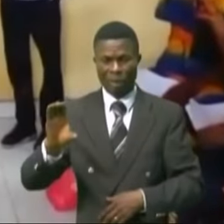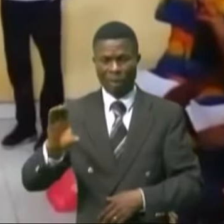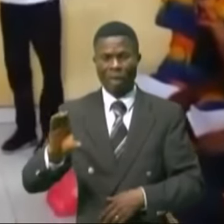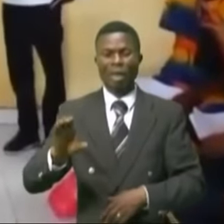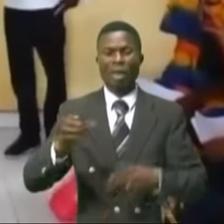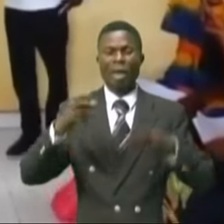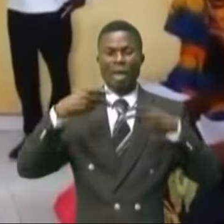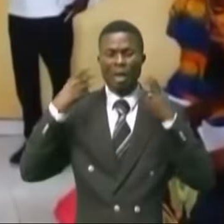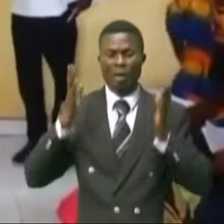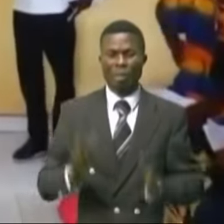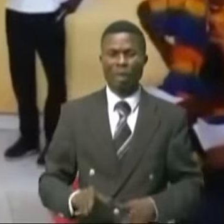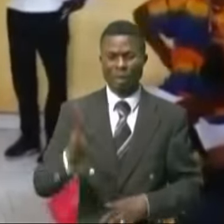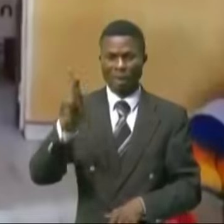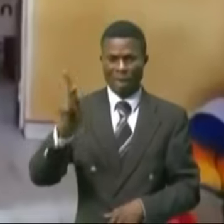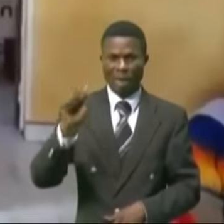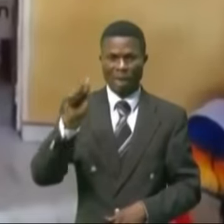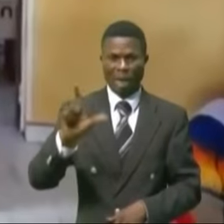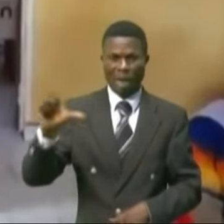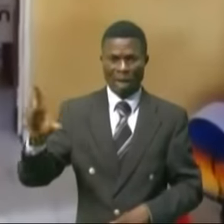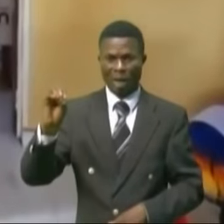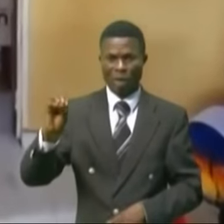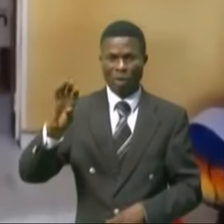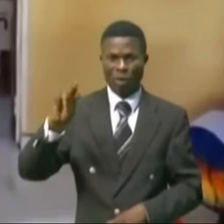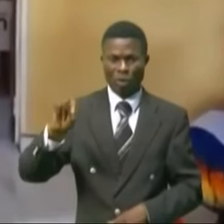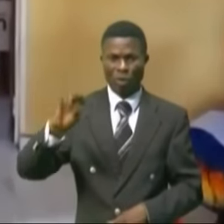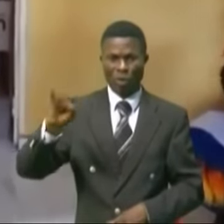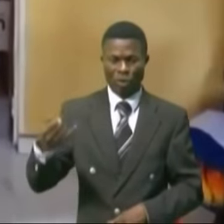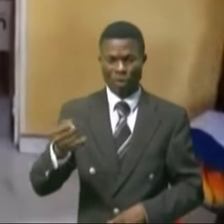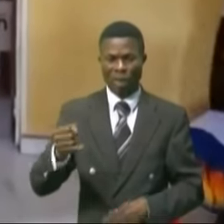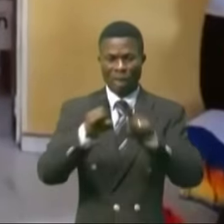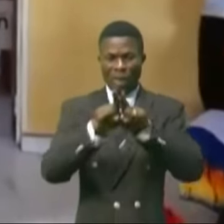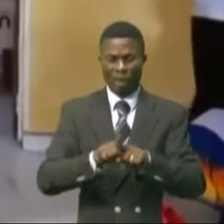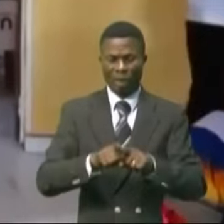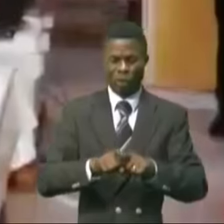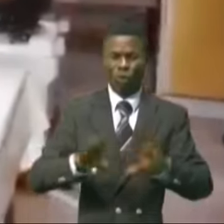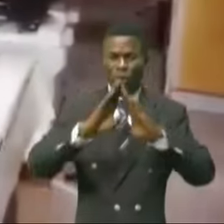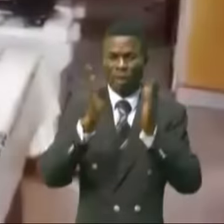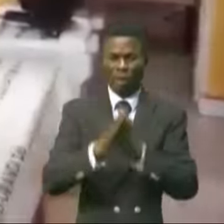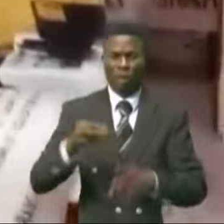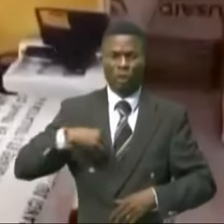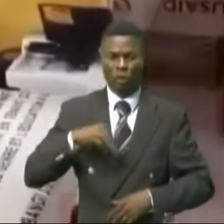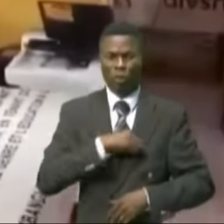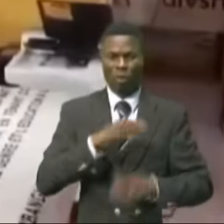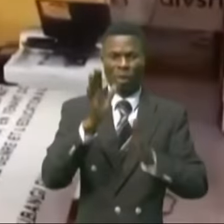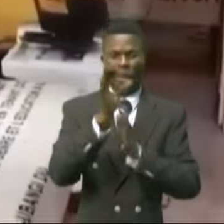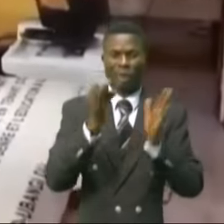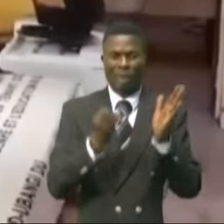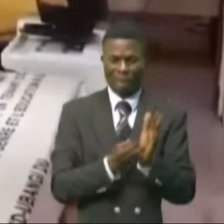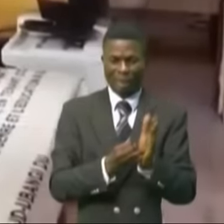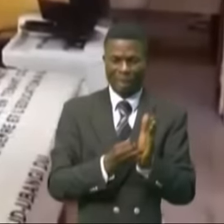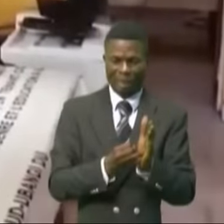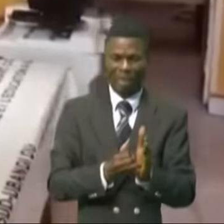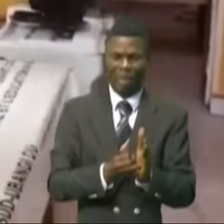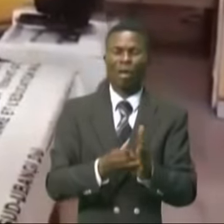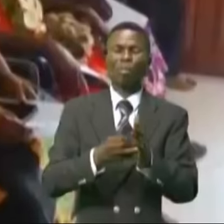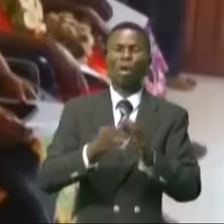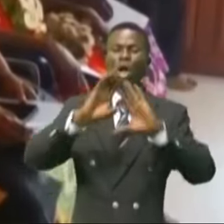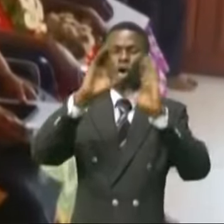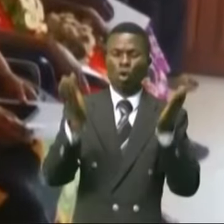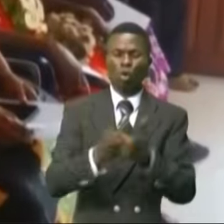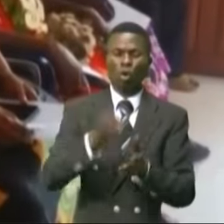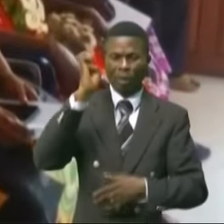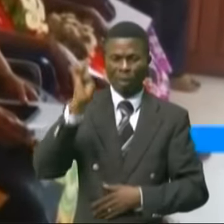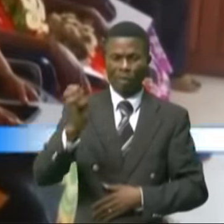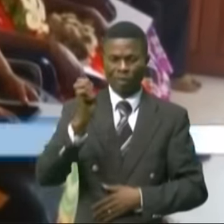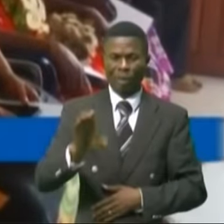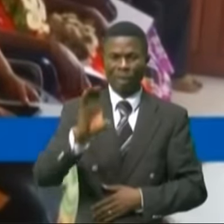Isaac Kalonji, ainsi que les pasteurs et les membres de la 17e communauté évangélique du Christ en Ubangi, Mongala,